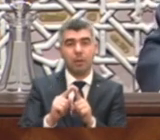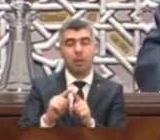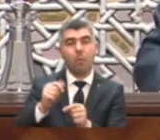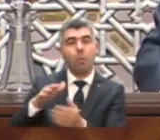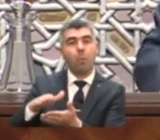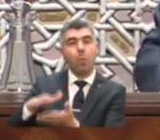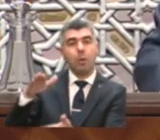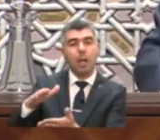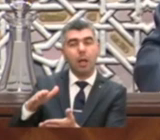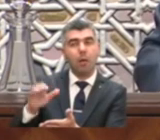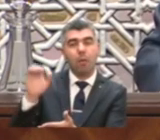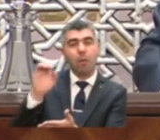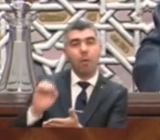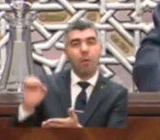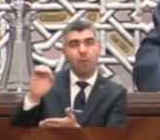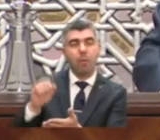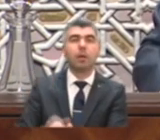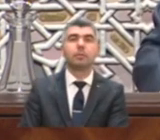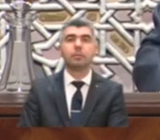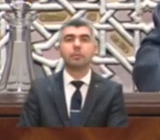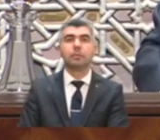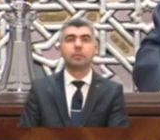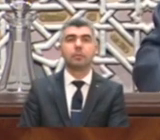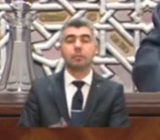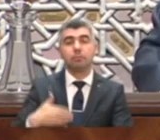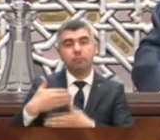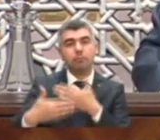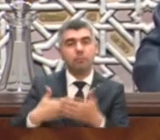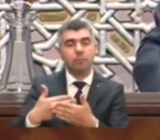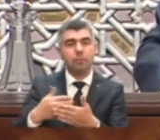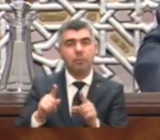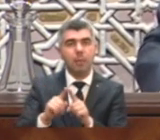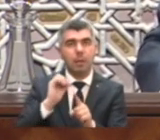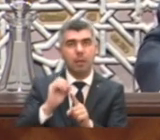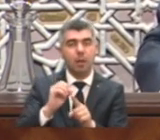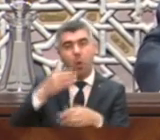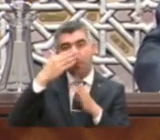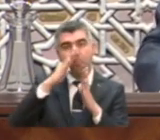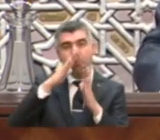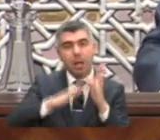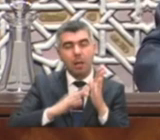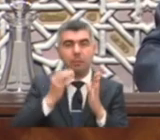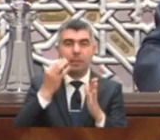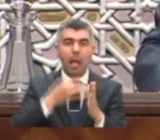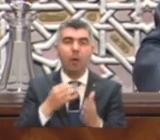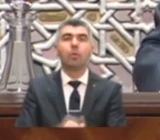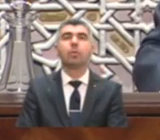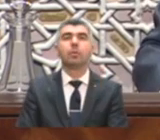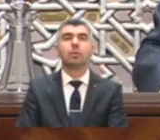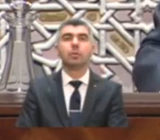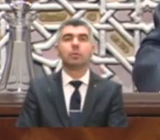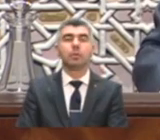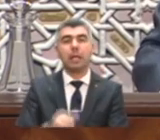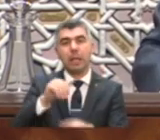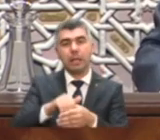واستعماله في أفق تأمين السيادة الطاقية للسيدات والسادة النواب المحترمين من